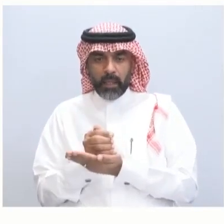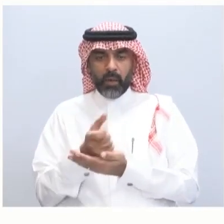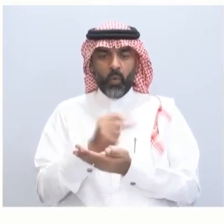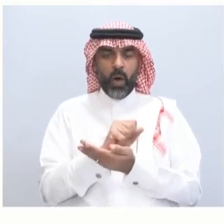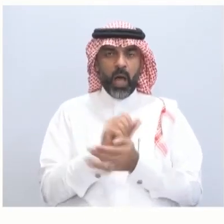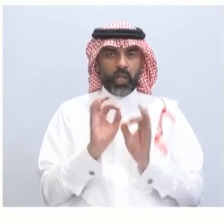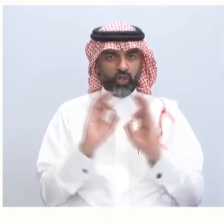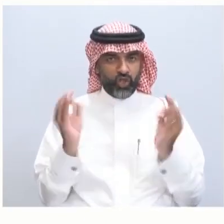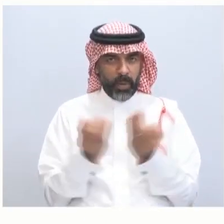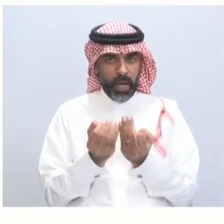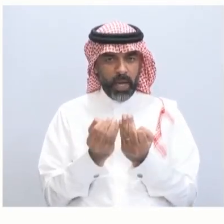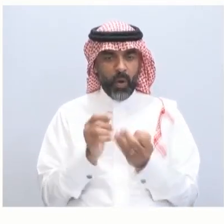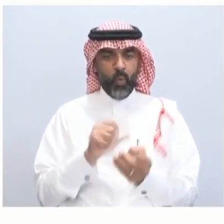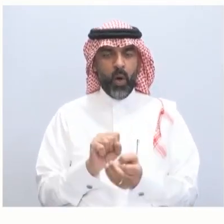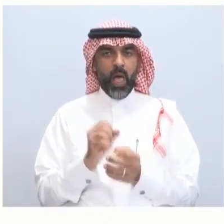الثقافيه